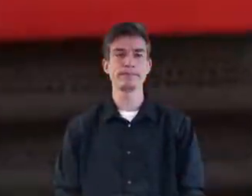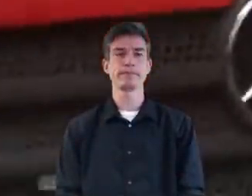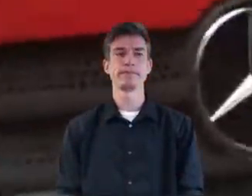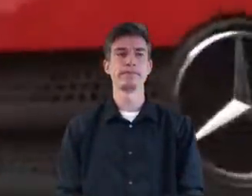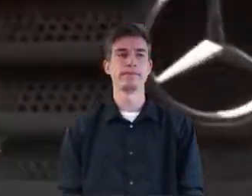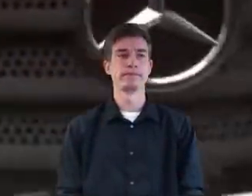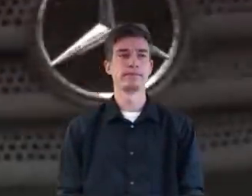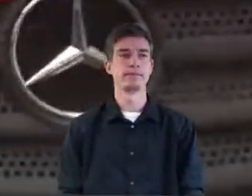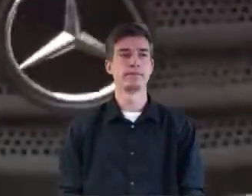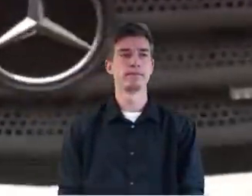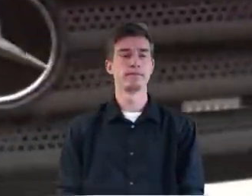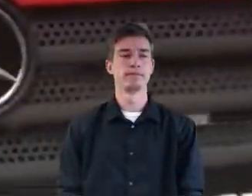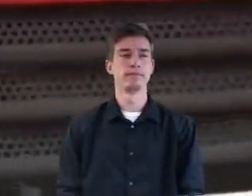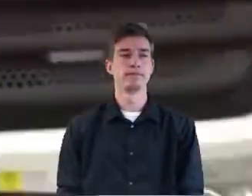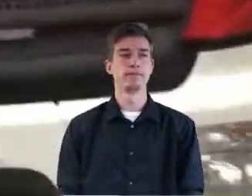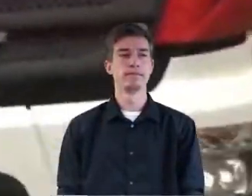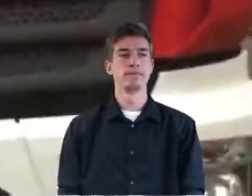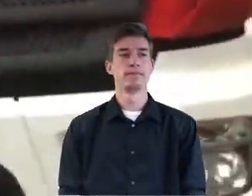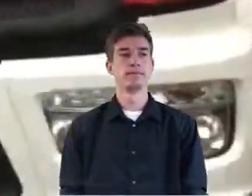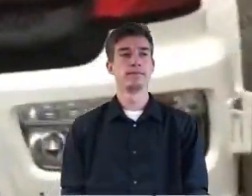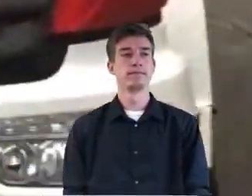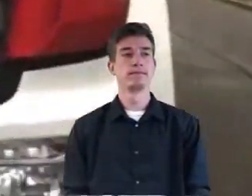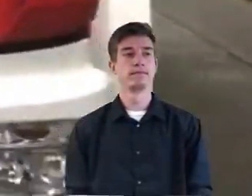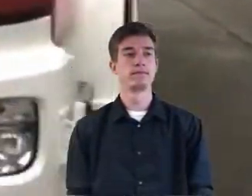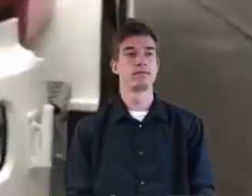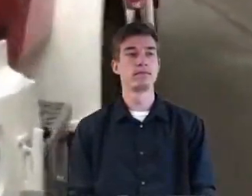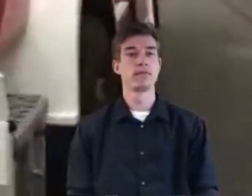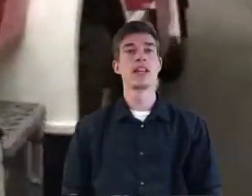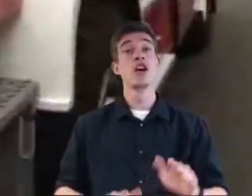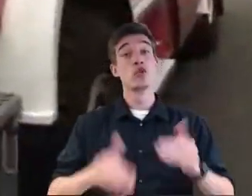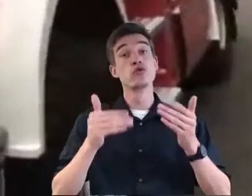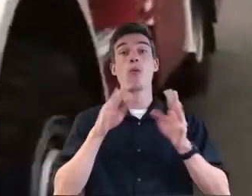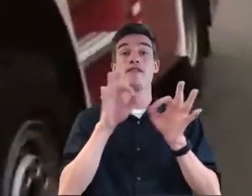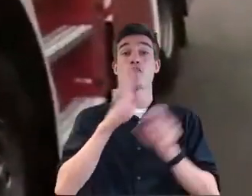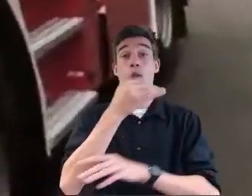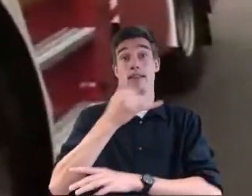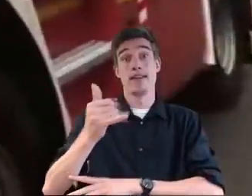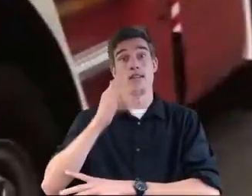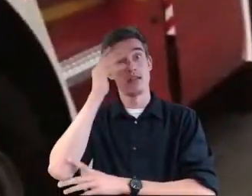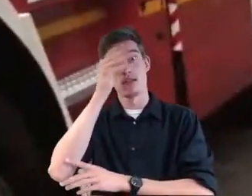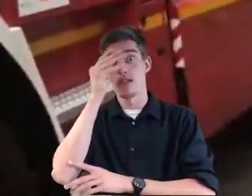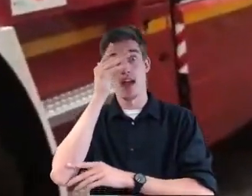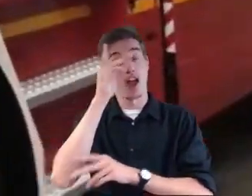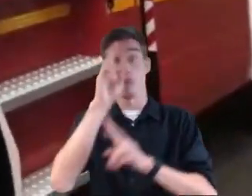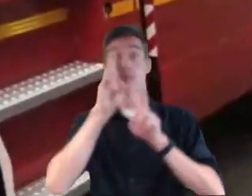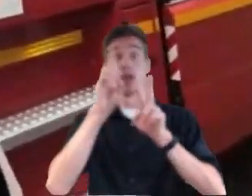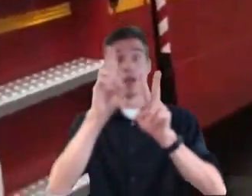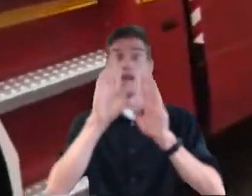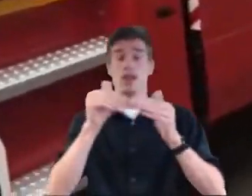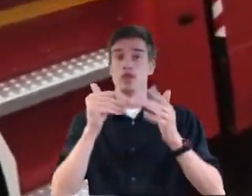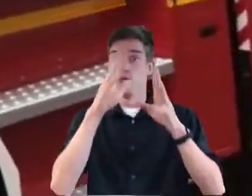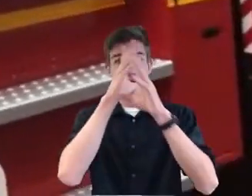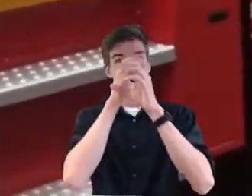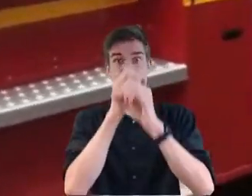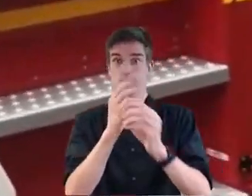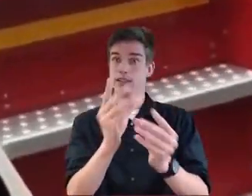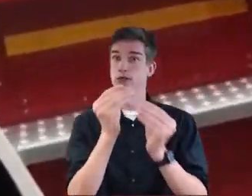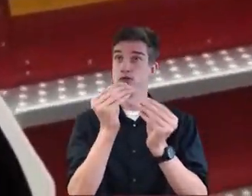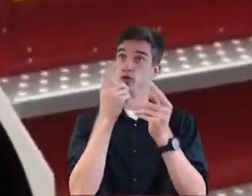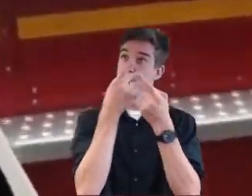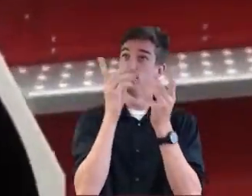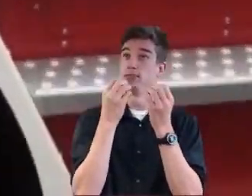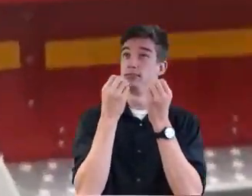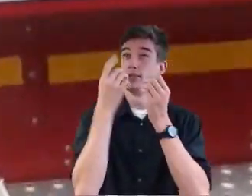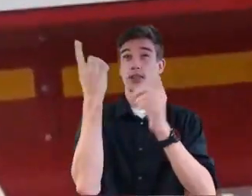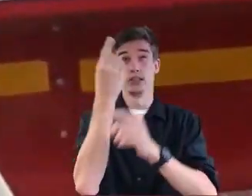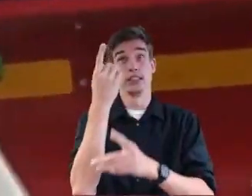gleich gesprochen. Also hier werden Kindheitsträume wahr. Wirklich ein tolles Fahrzeug. Hier